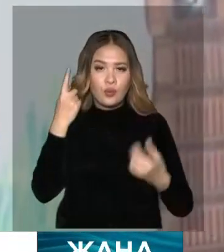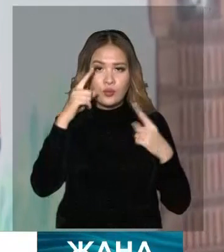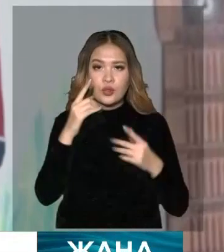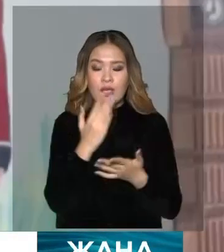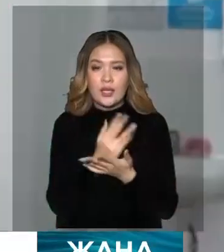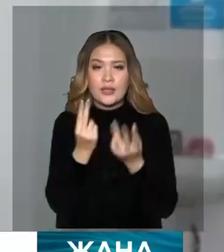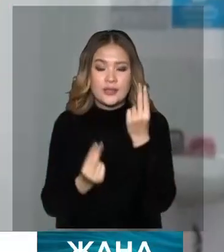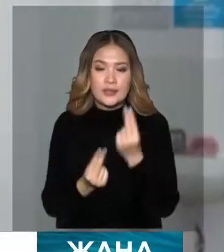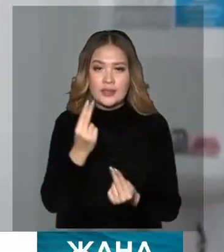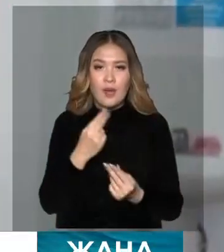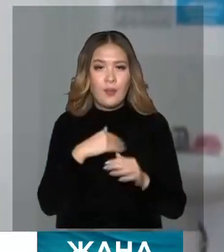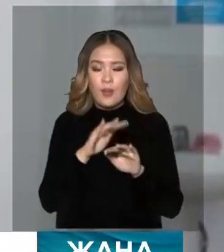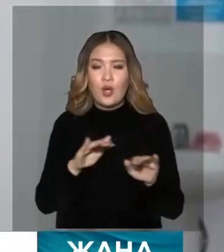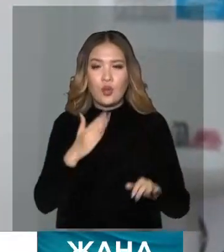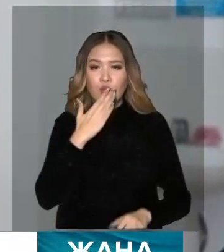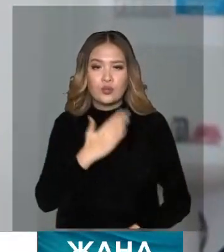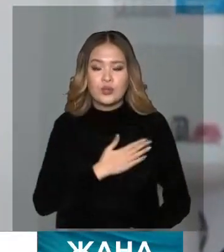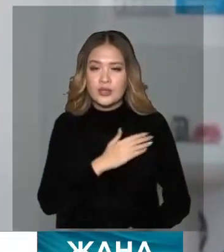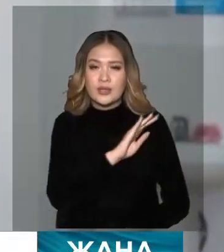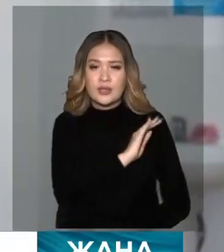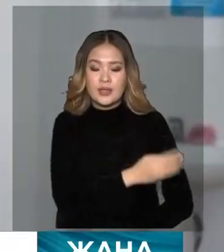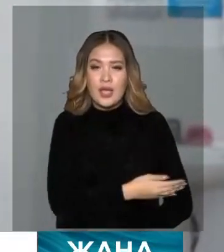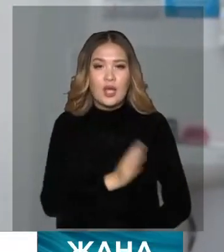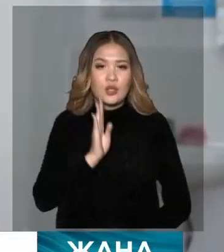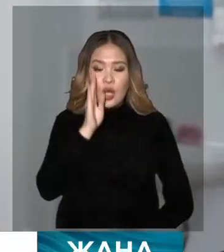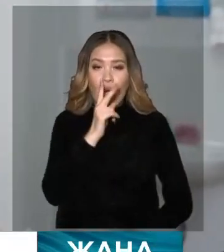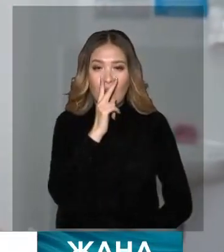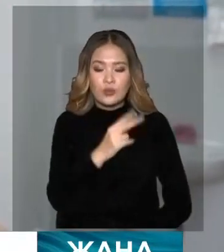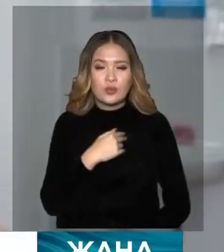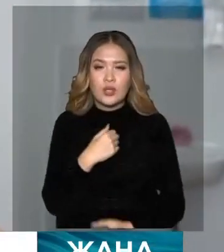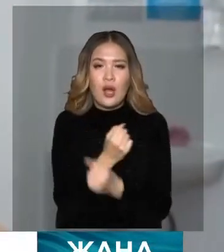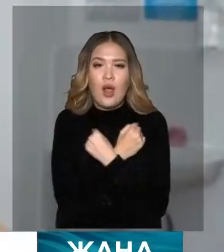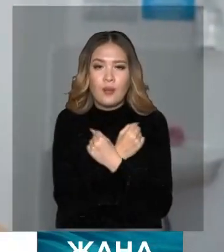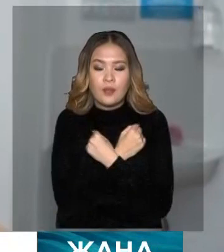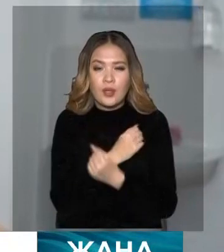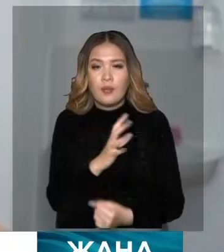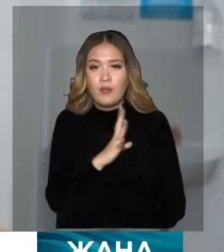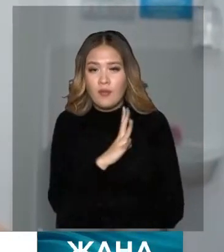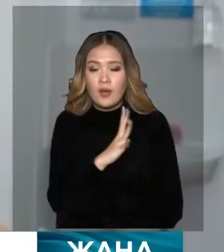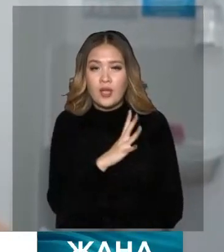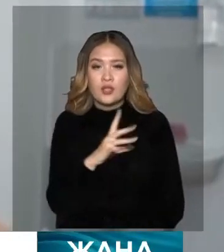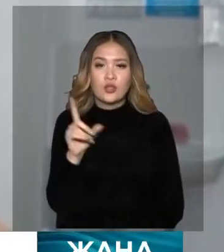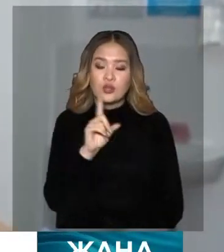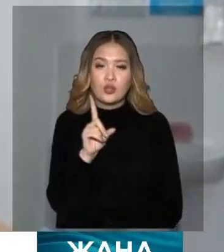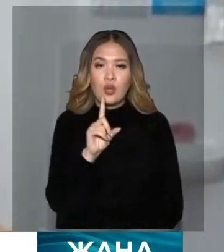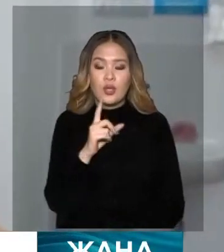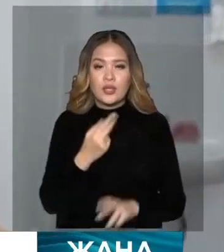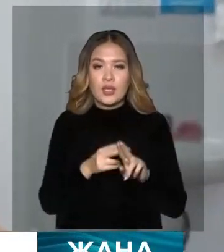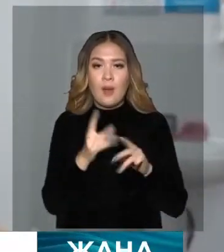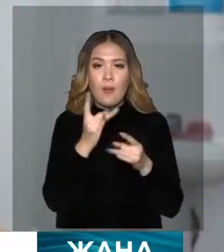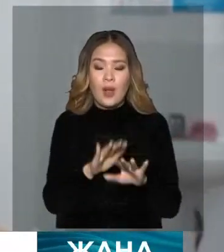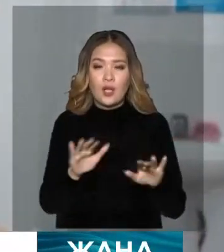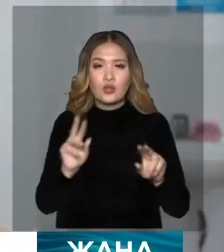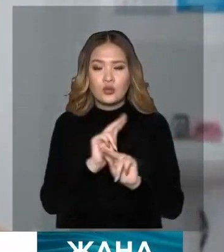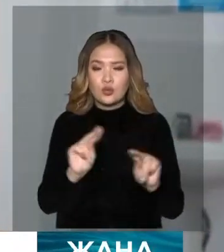балдарым өте жақсы көремін. Оларды таңертең көрген кезде де құшақтап амандасып жатады. Сондықтан да баланың оқытуы